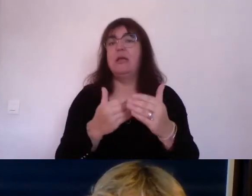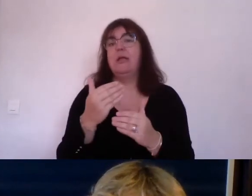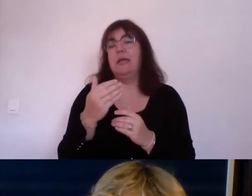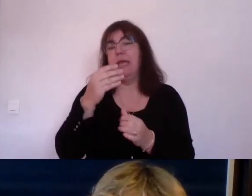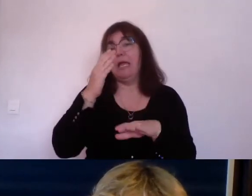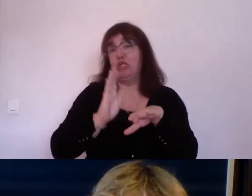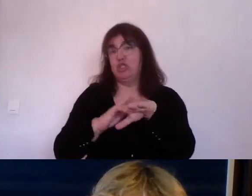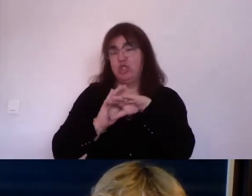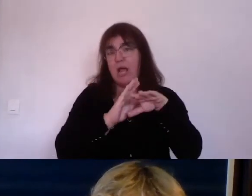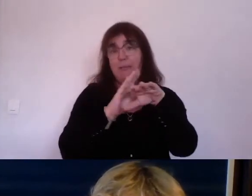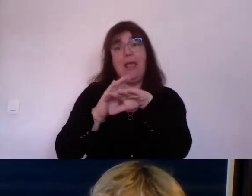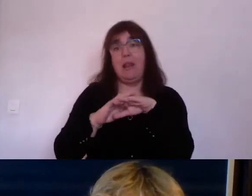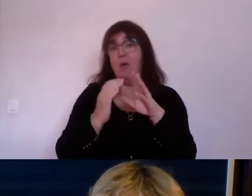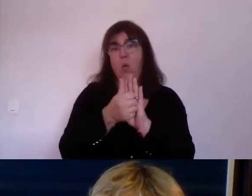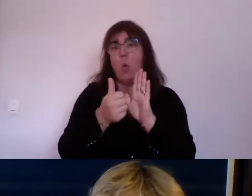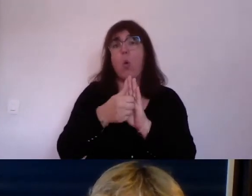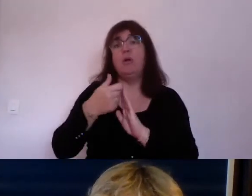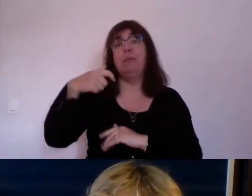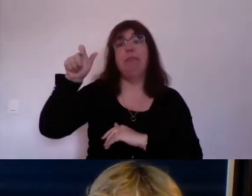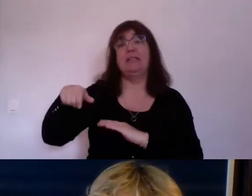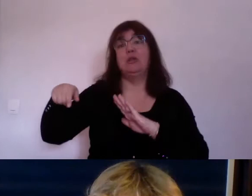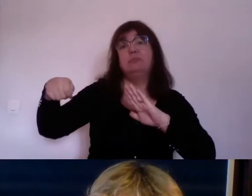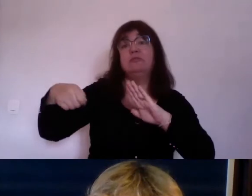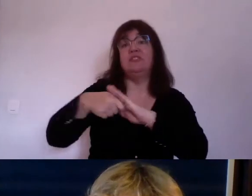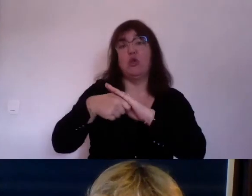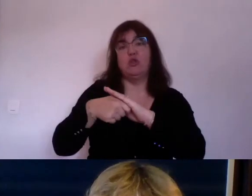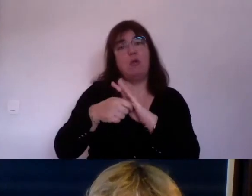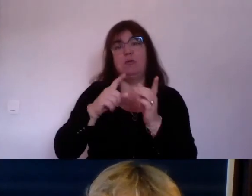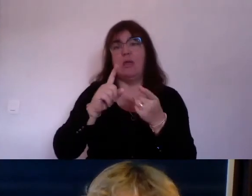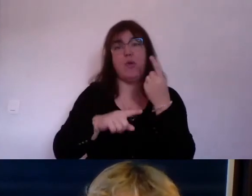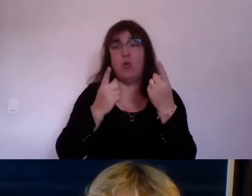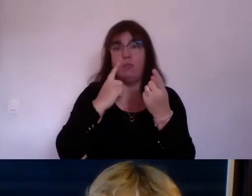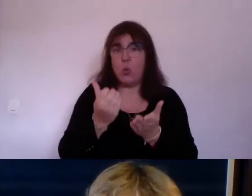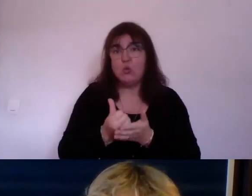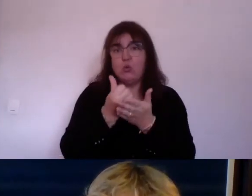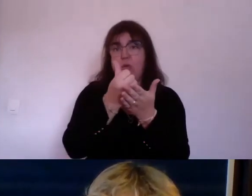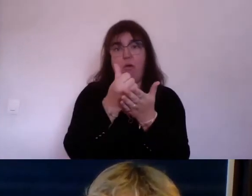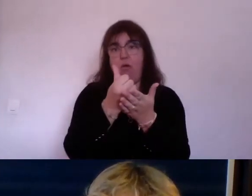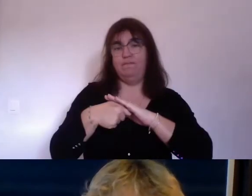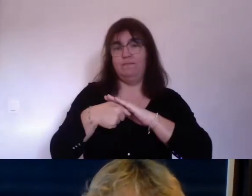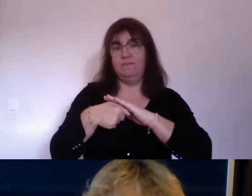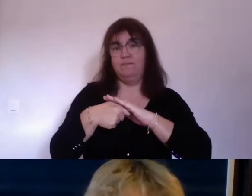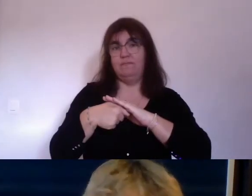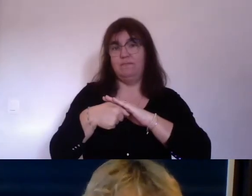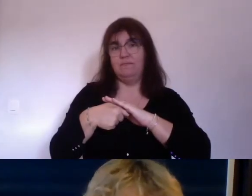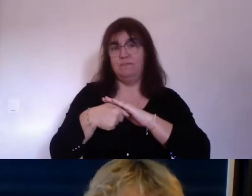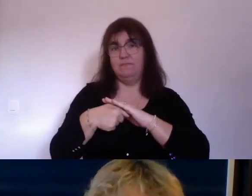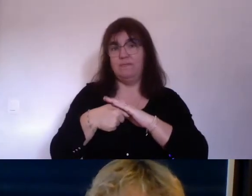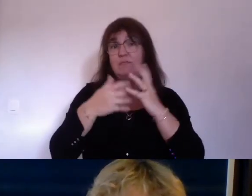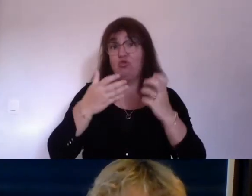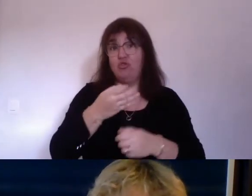pour les soutenir, précisément, pour tous ces nouveaux outils qui voient le jour et qui ont besoin d'être soutenus. Je voulais